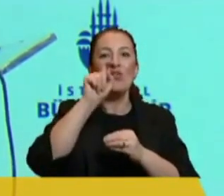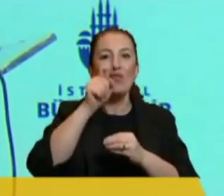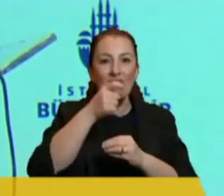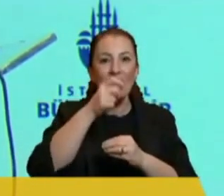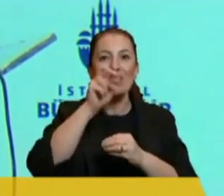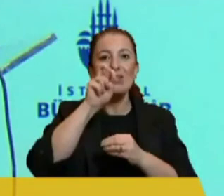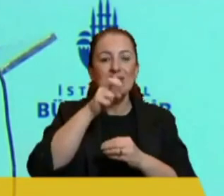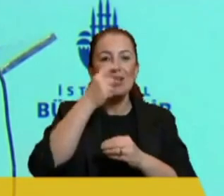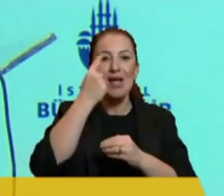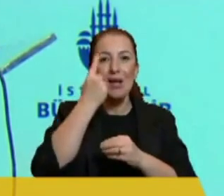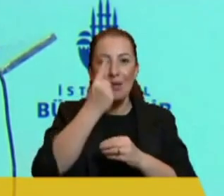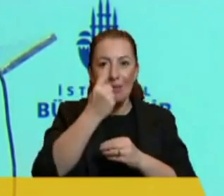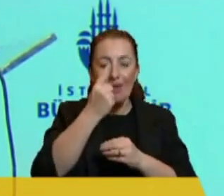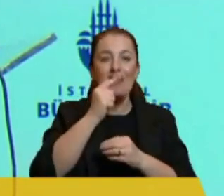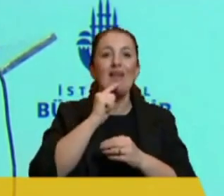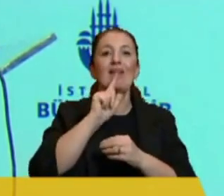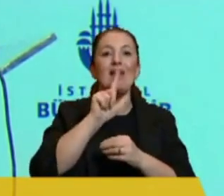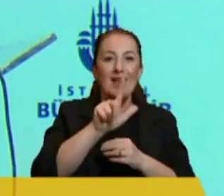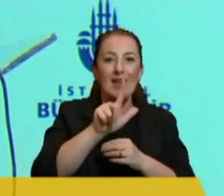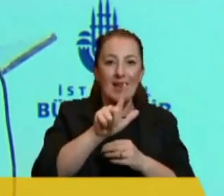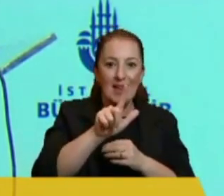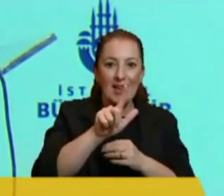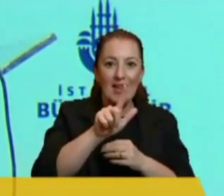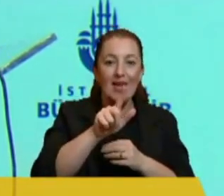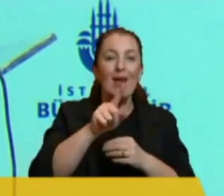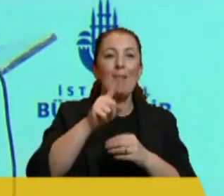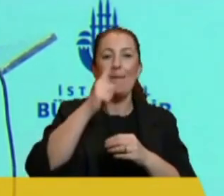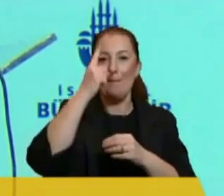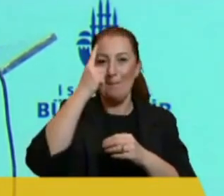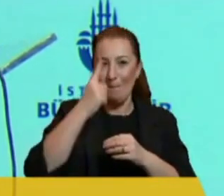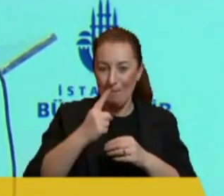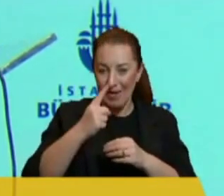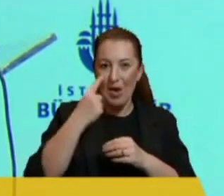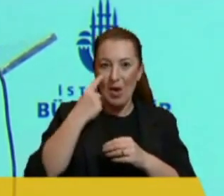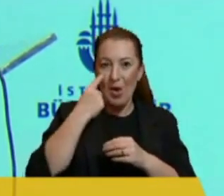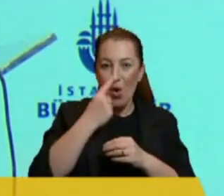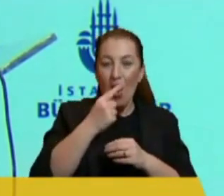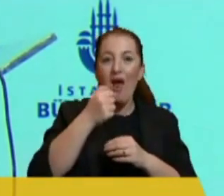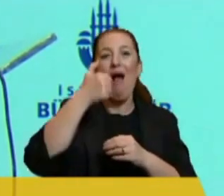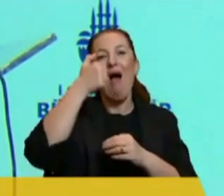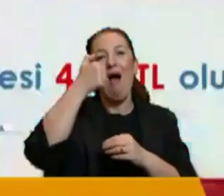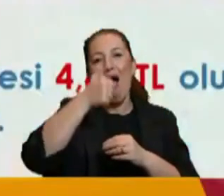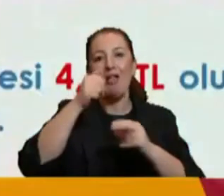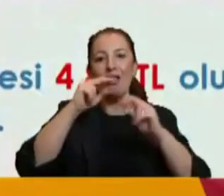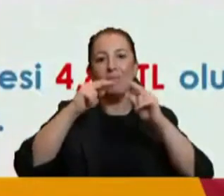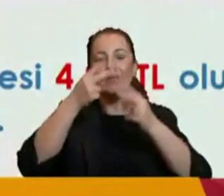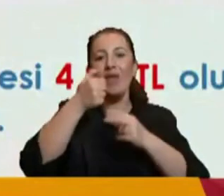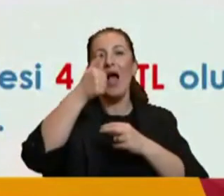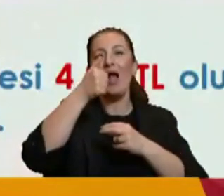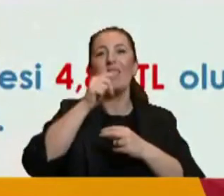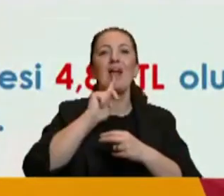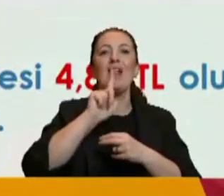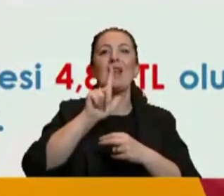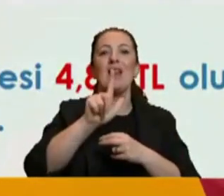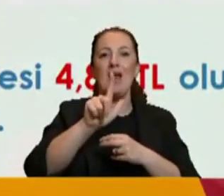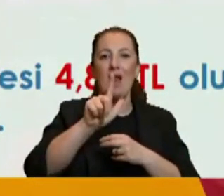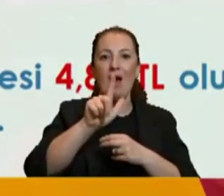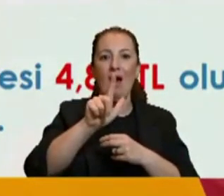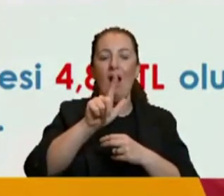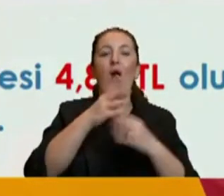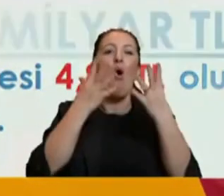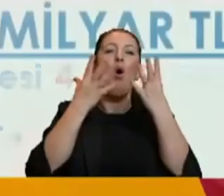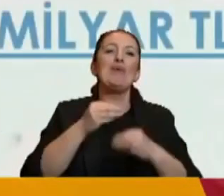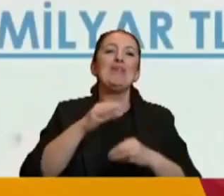4.81 TL bir kademedeki fiyatın altı Türk lirasına